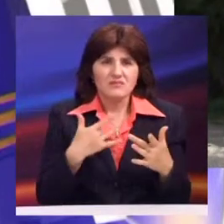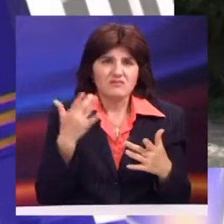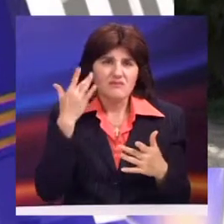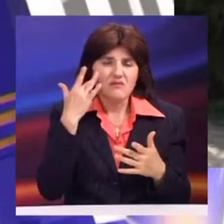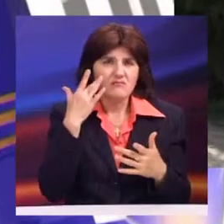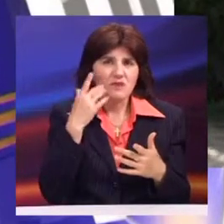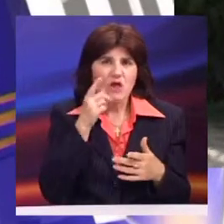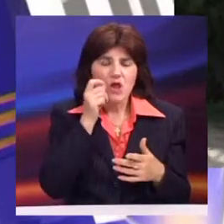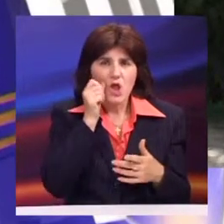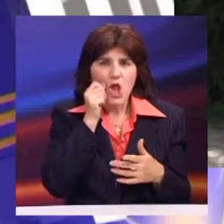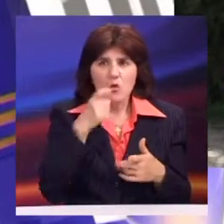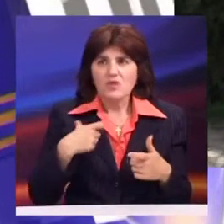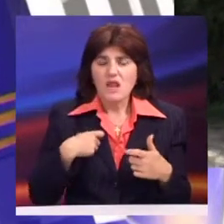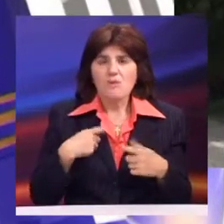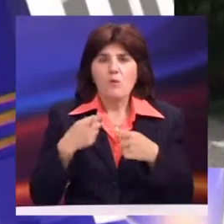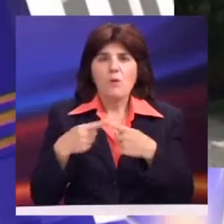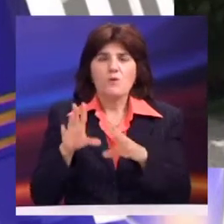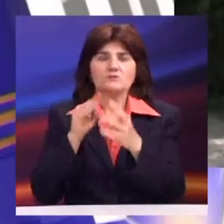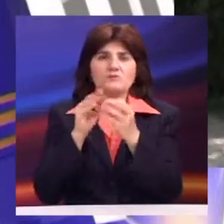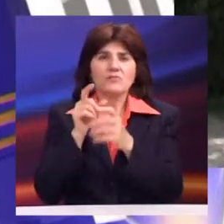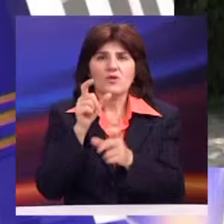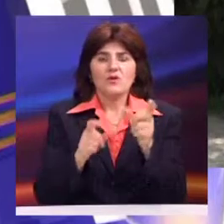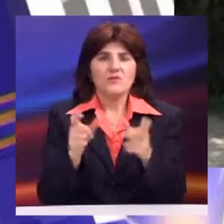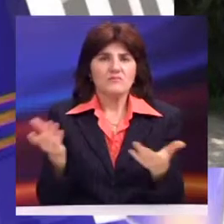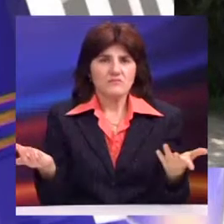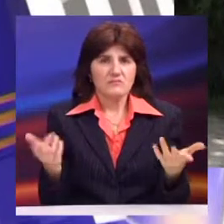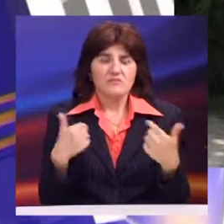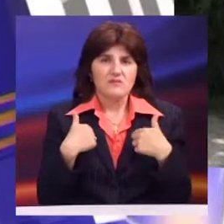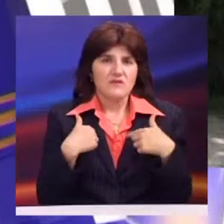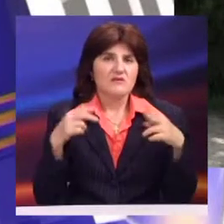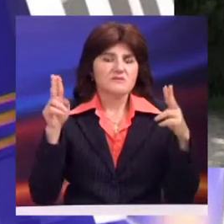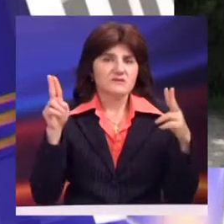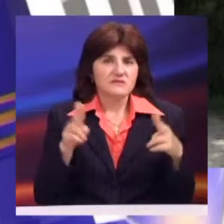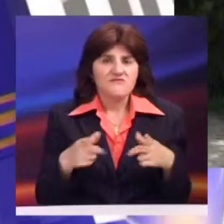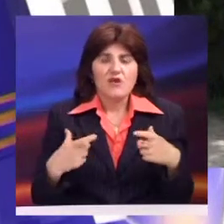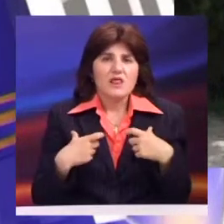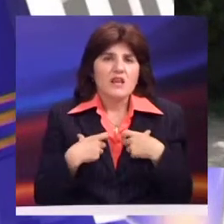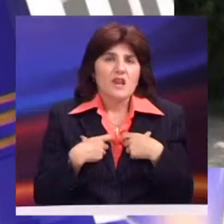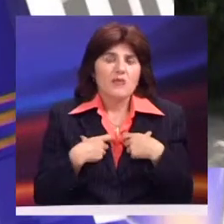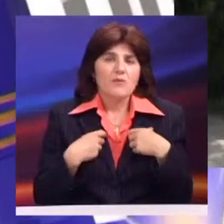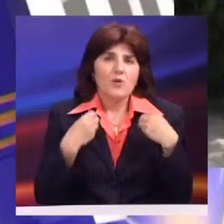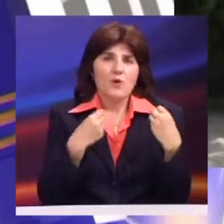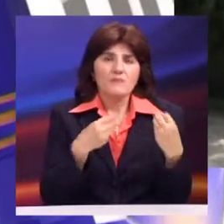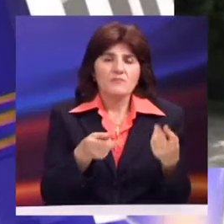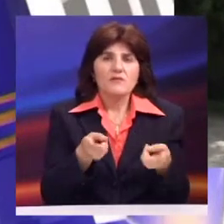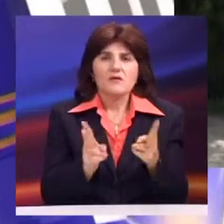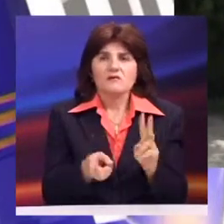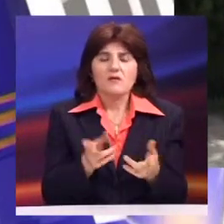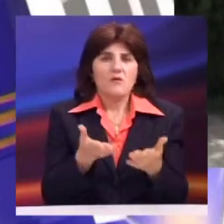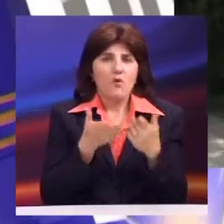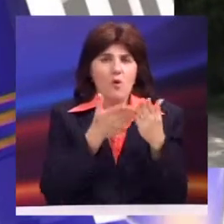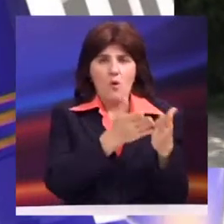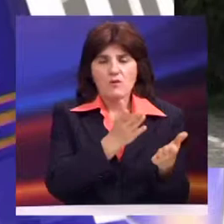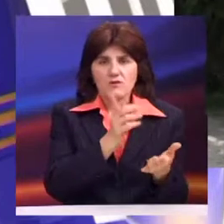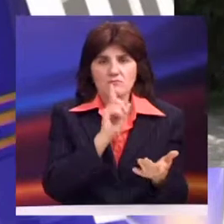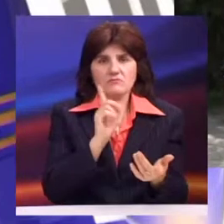vjerujem da ljudi mogu nešto posebno da kažu. Ja stvarno ja... Ne mogu i da prepostavim